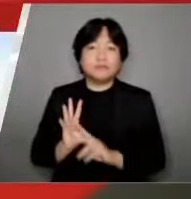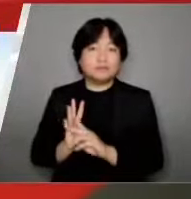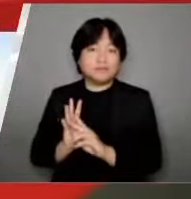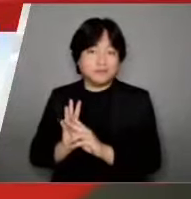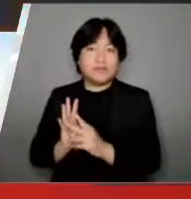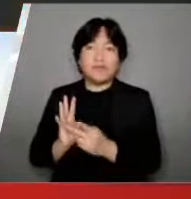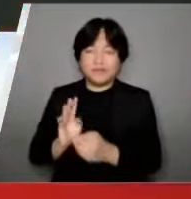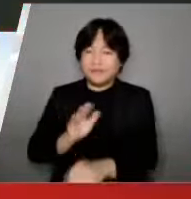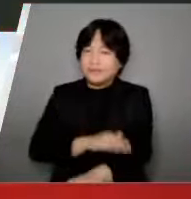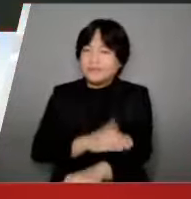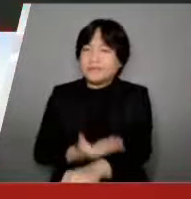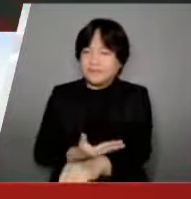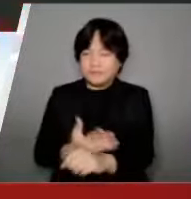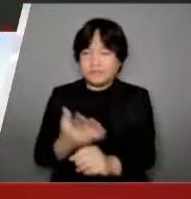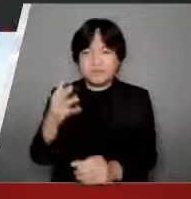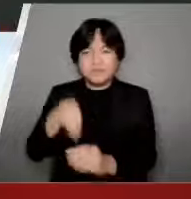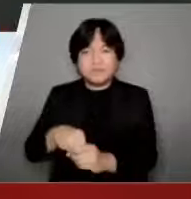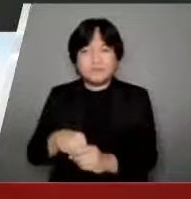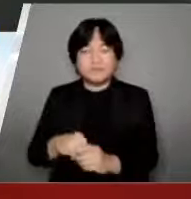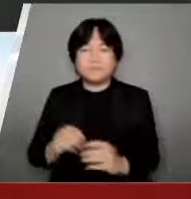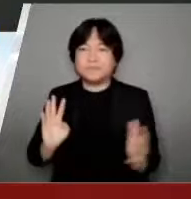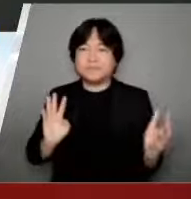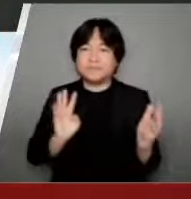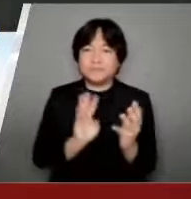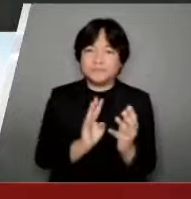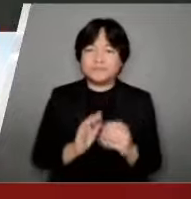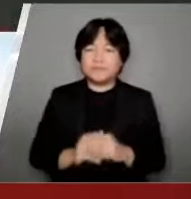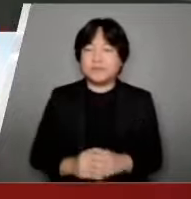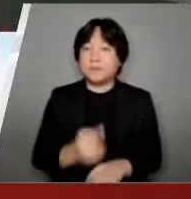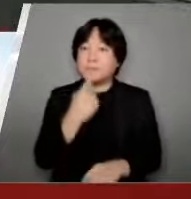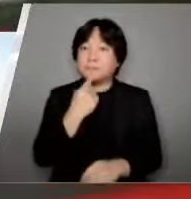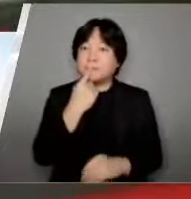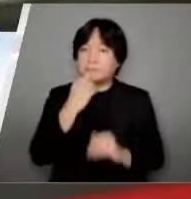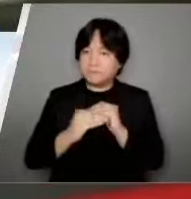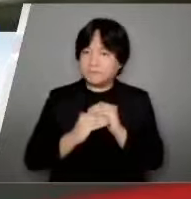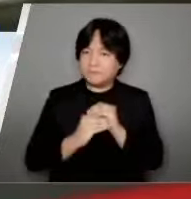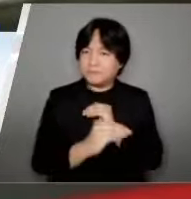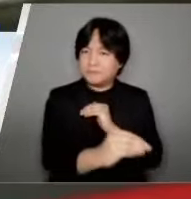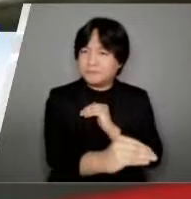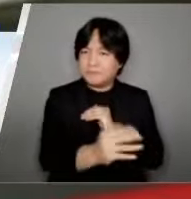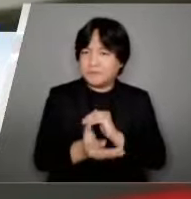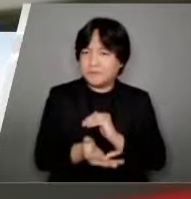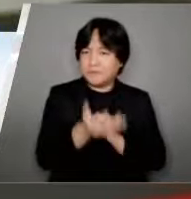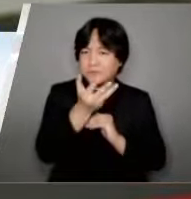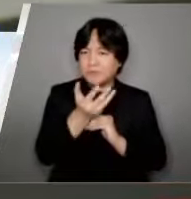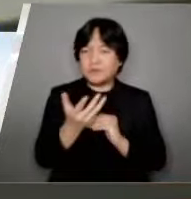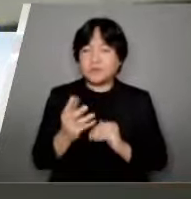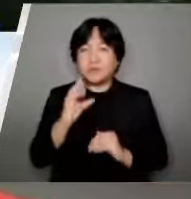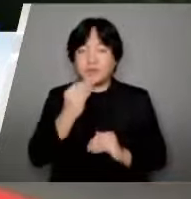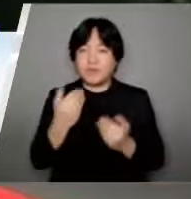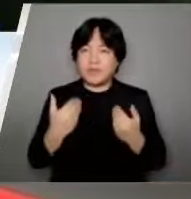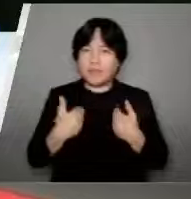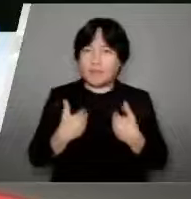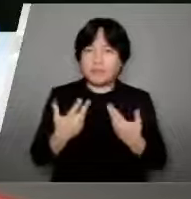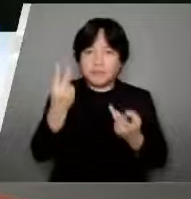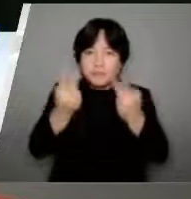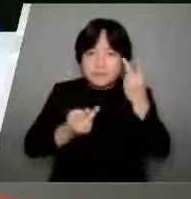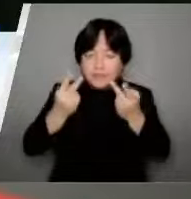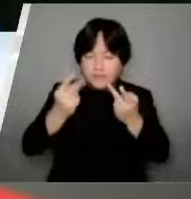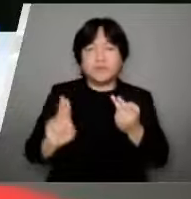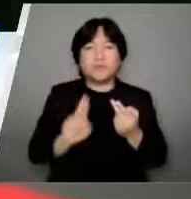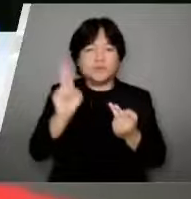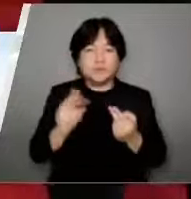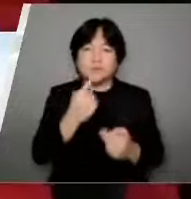bida ngayong gabi. Parehong red carpet welcome na salubong ito na iginagawad ng palasyo sa mga pinagpipitagang bisita. At bago